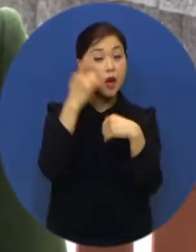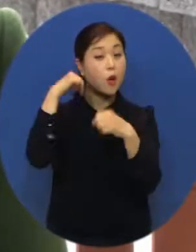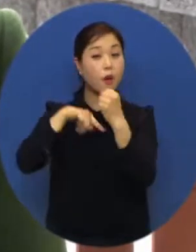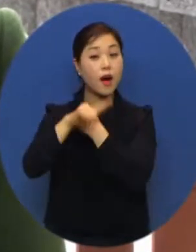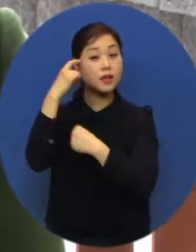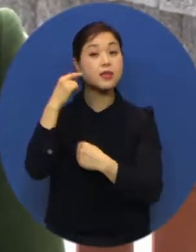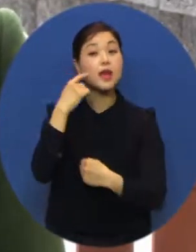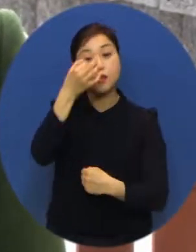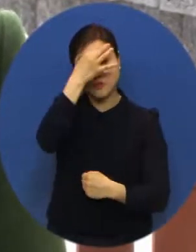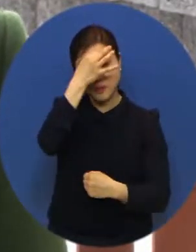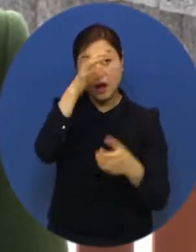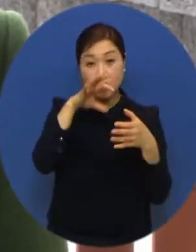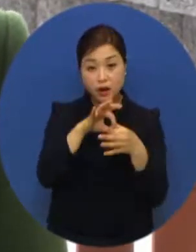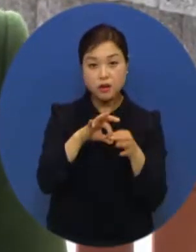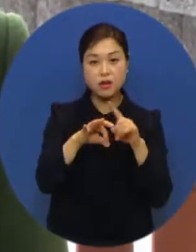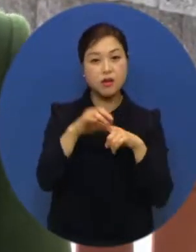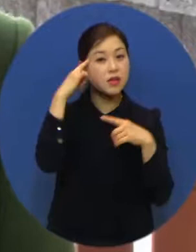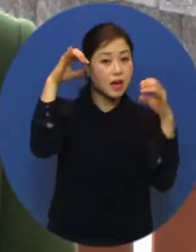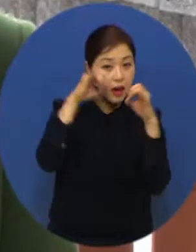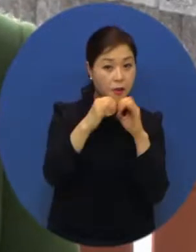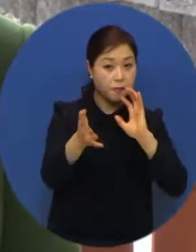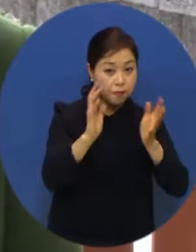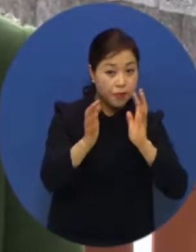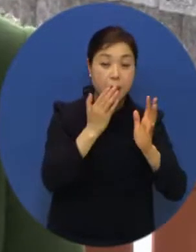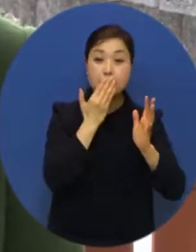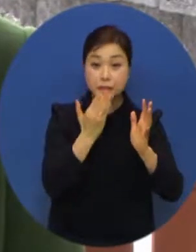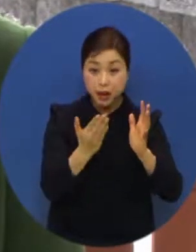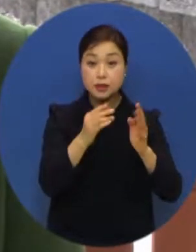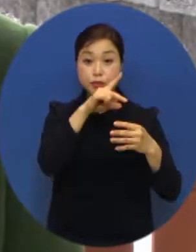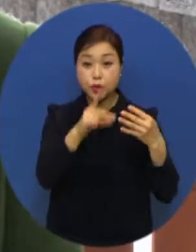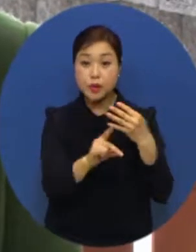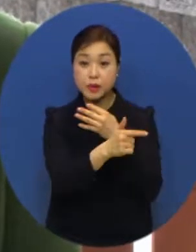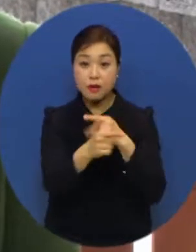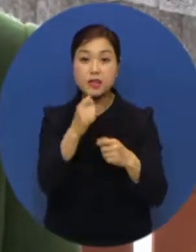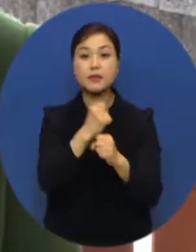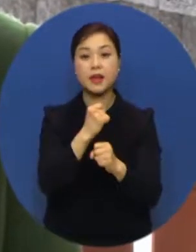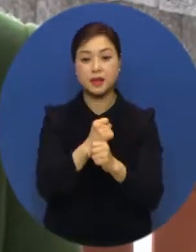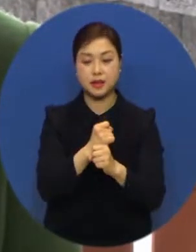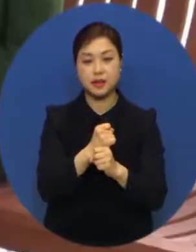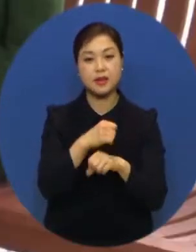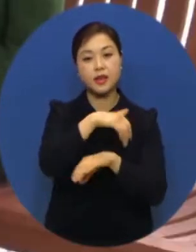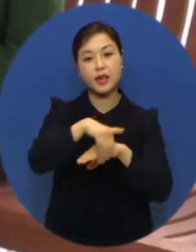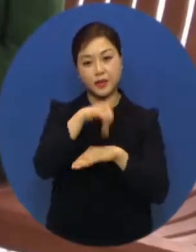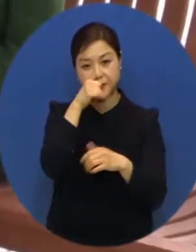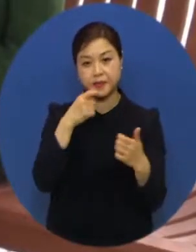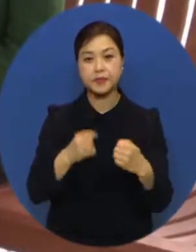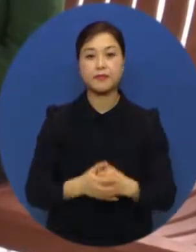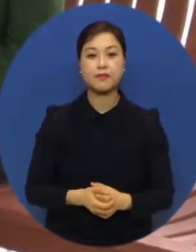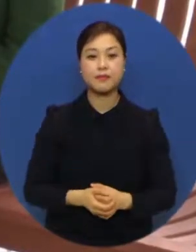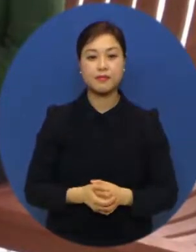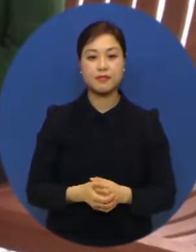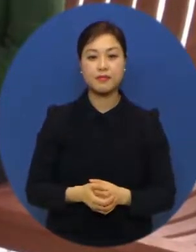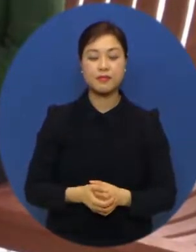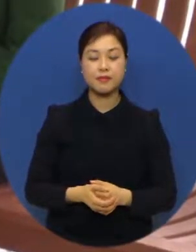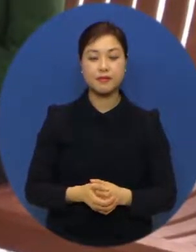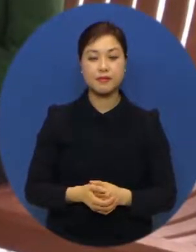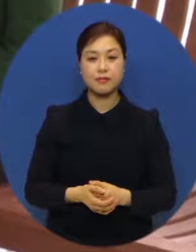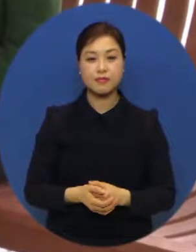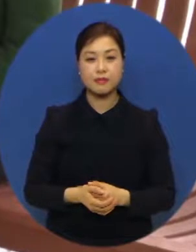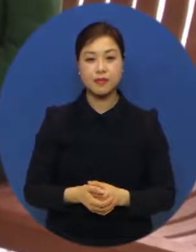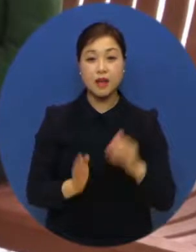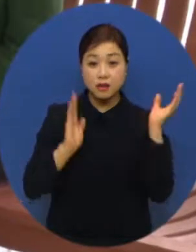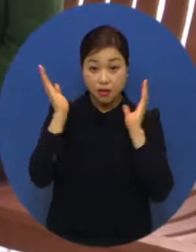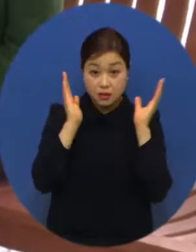대한 담론을 형성할 수 있는 네. 토론 프로그램들을 좀 열어가려고 하고요. 이런 부분들이